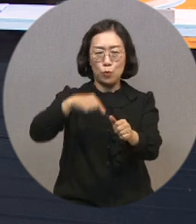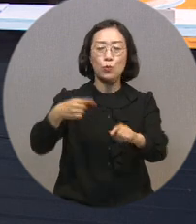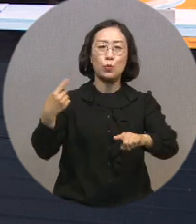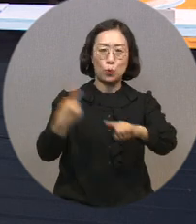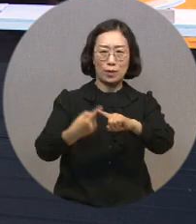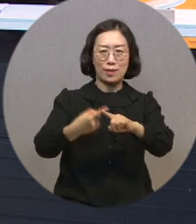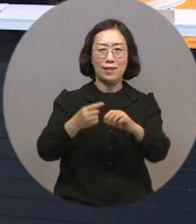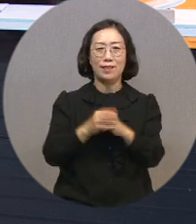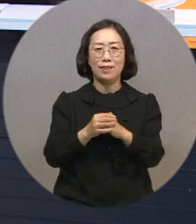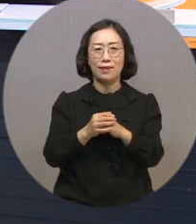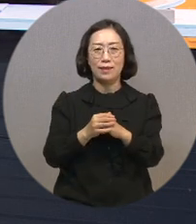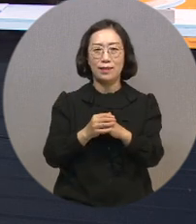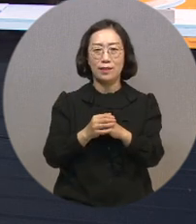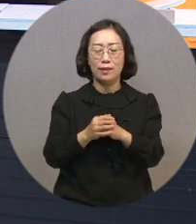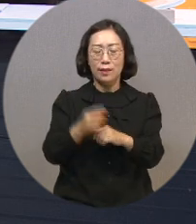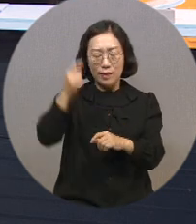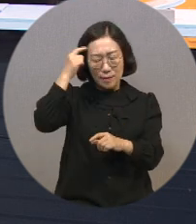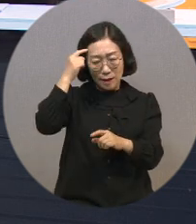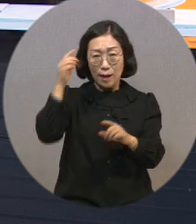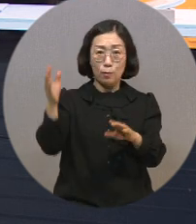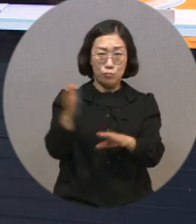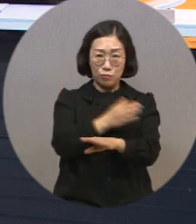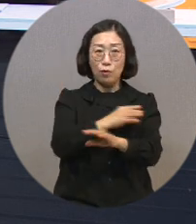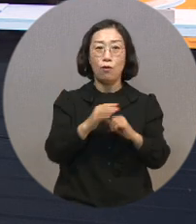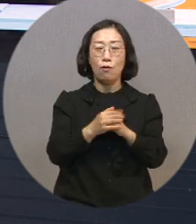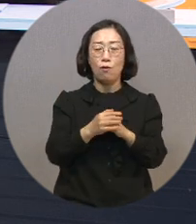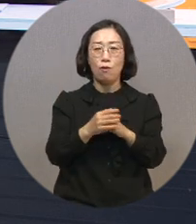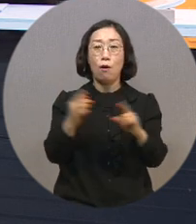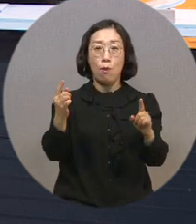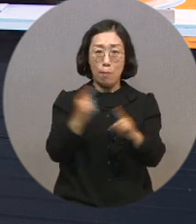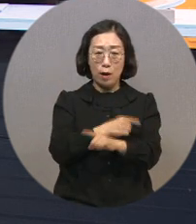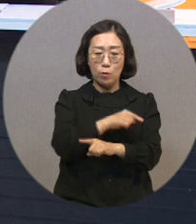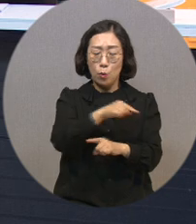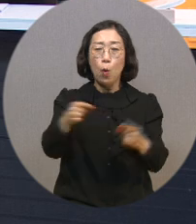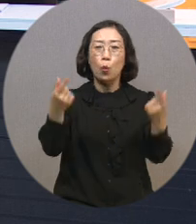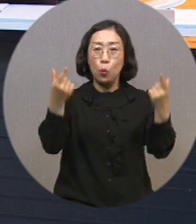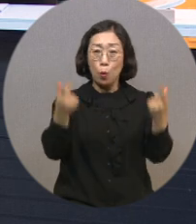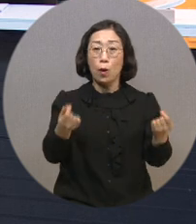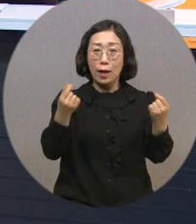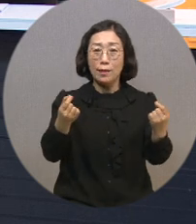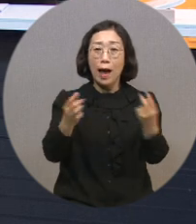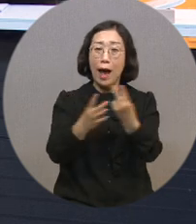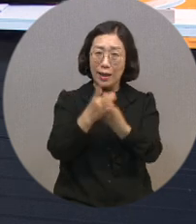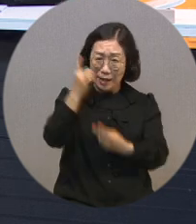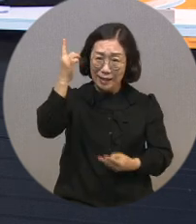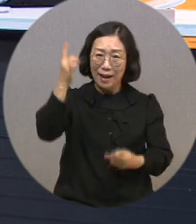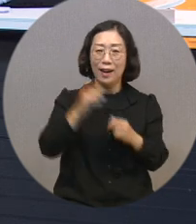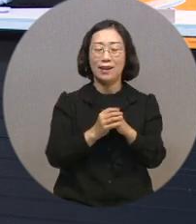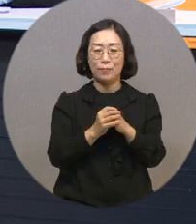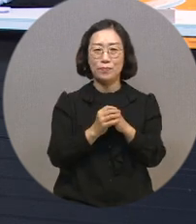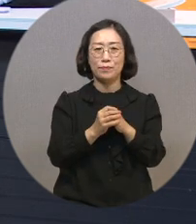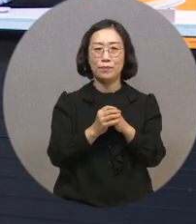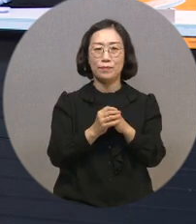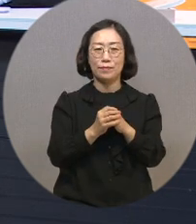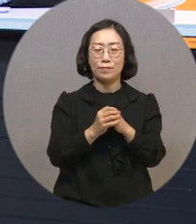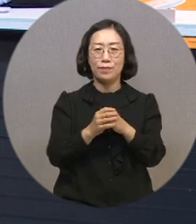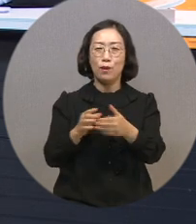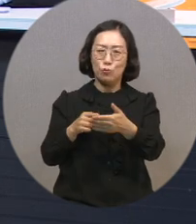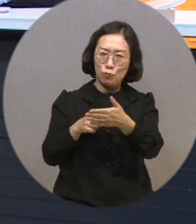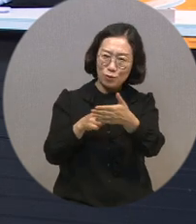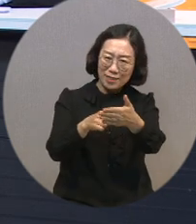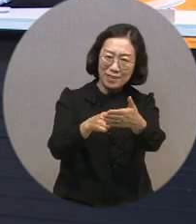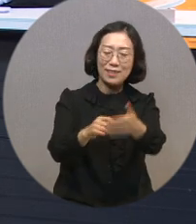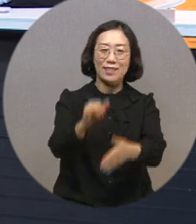이제 접근 방법부터가 이제 우리는 하나다. 네. 이렇게 좀 이제 추진하고 있다는